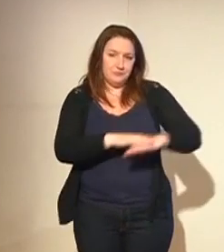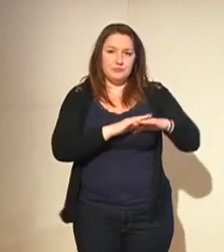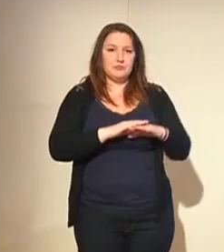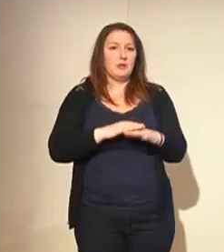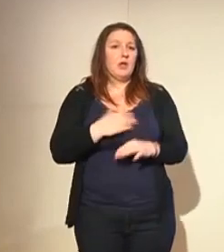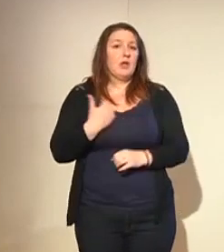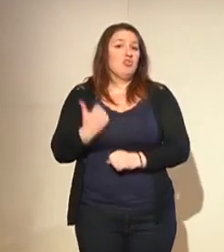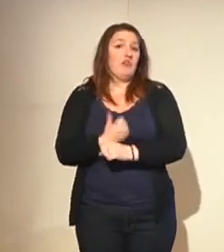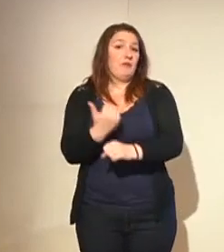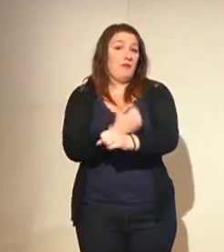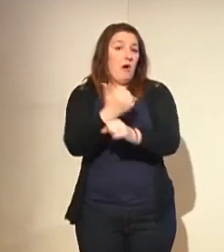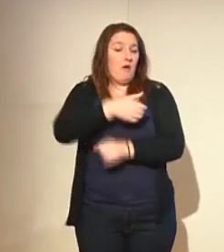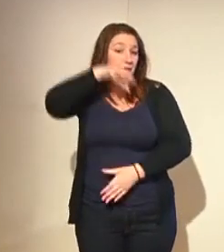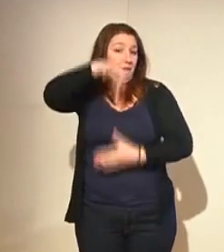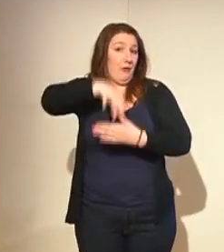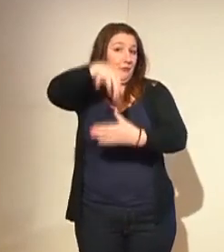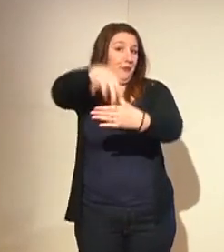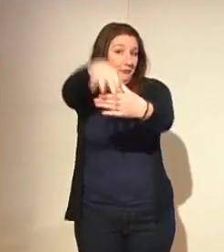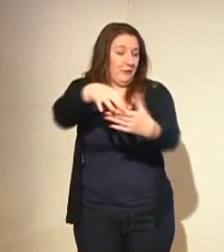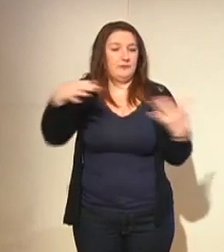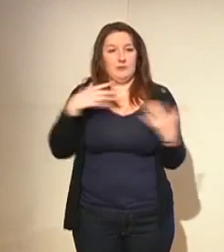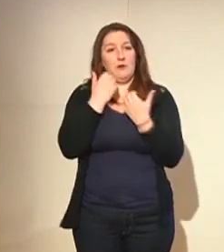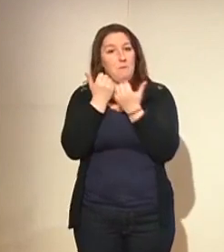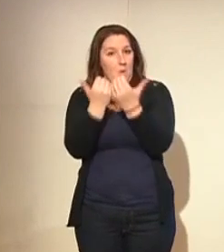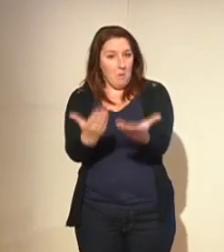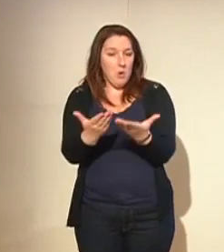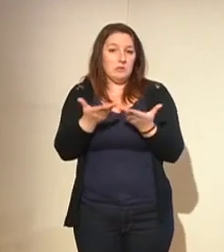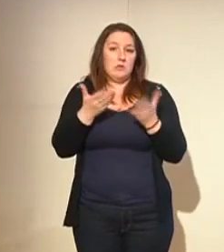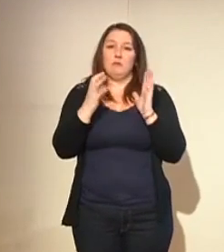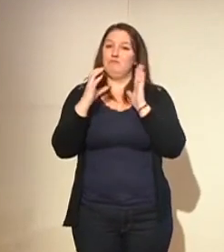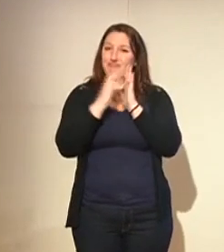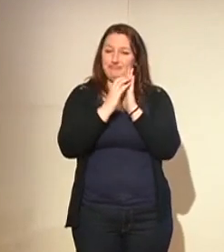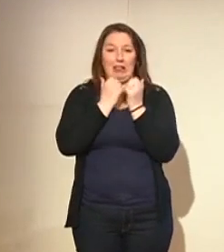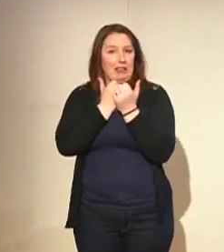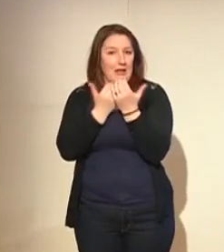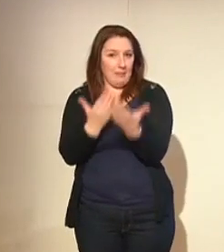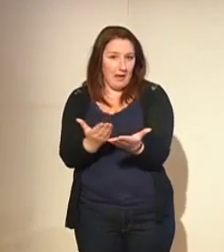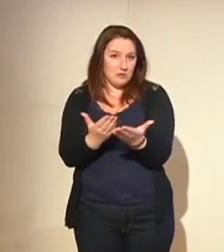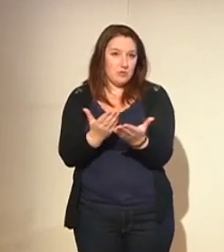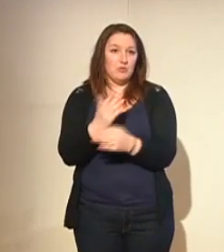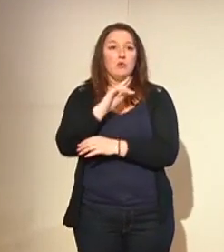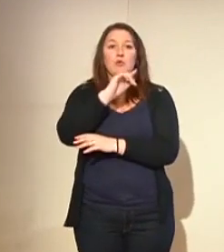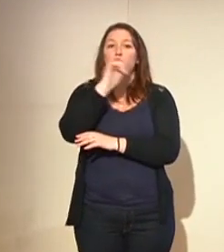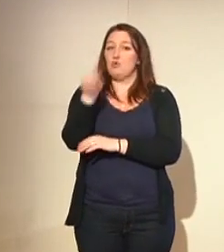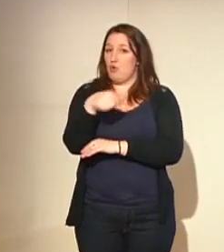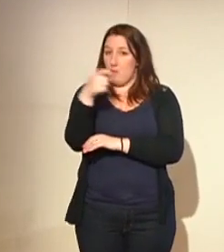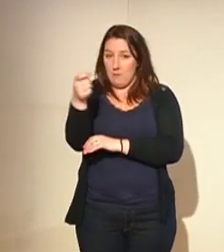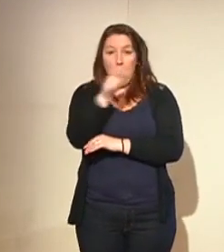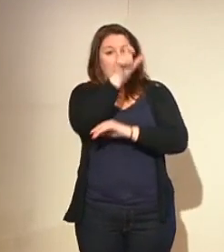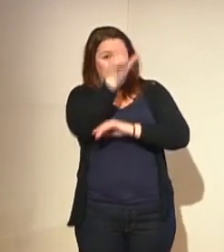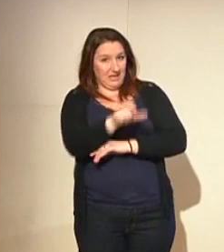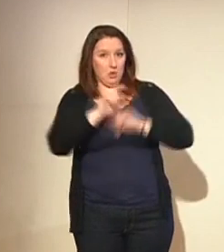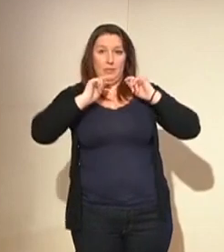fois donc je propose que cette délibération bien que relevant d'une désignation